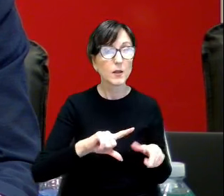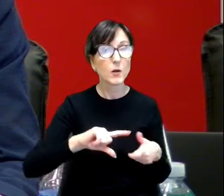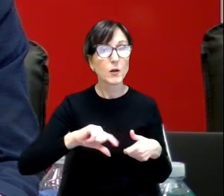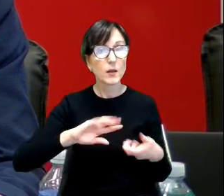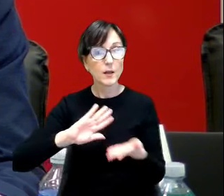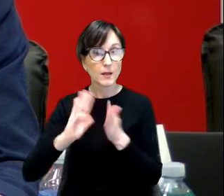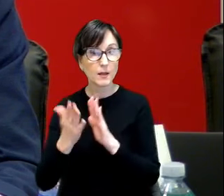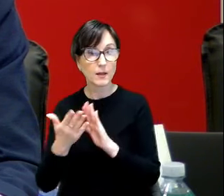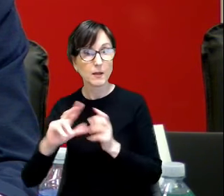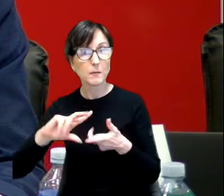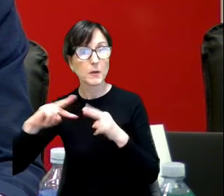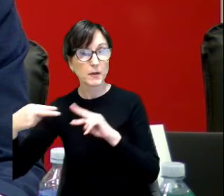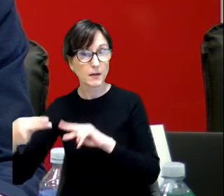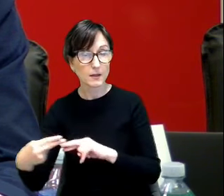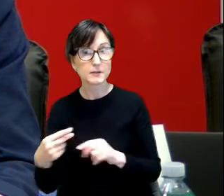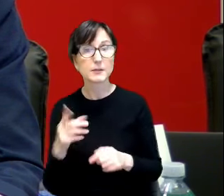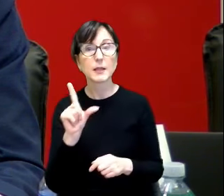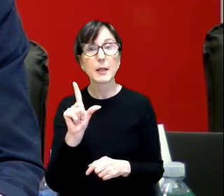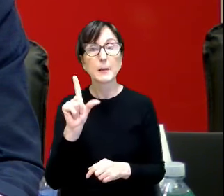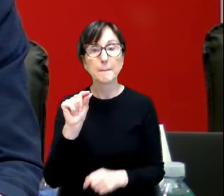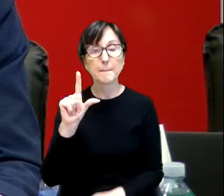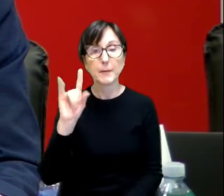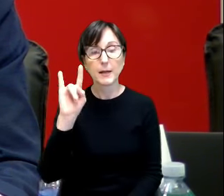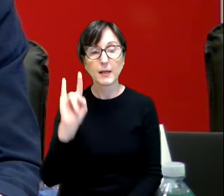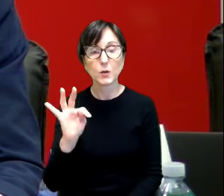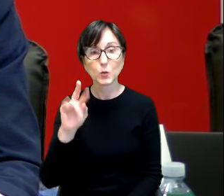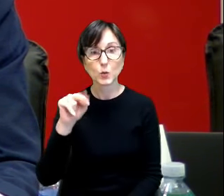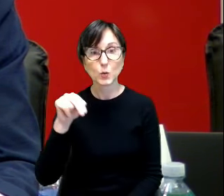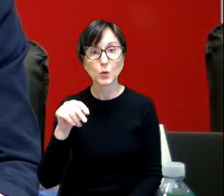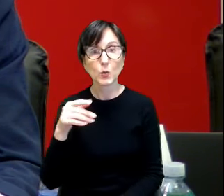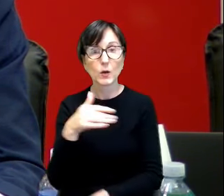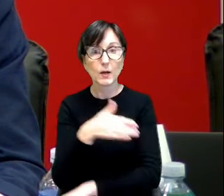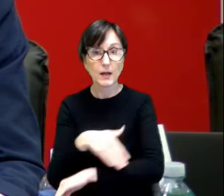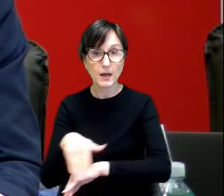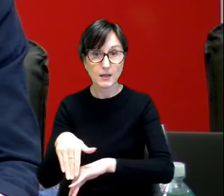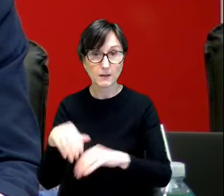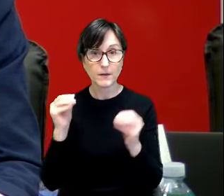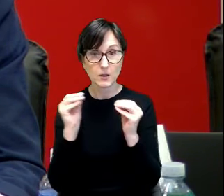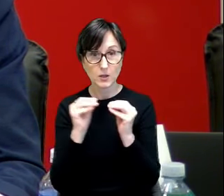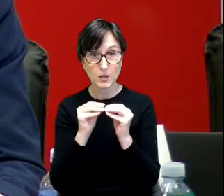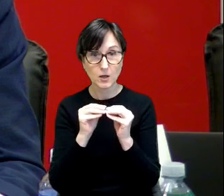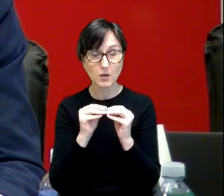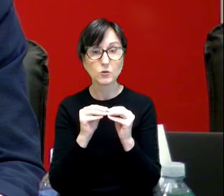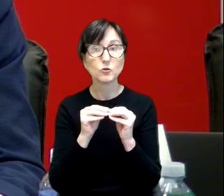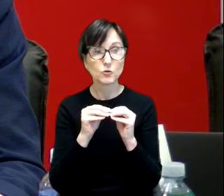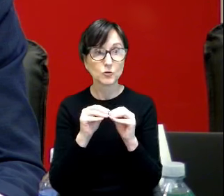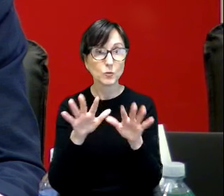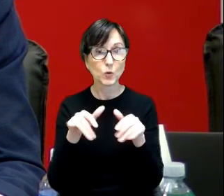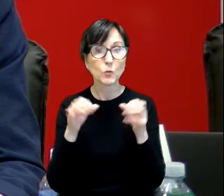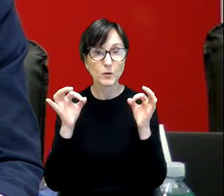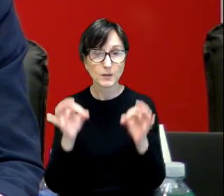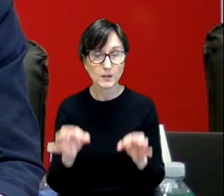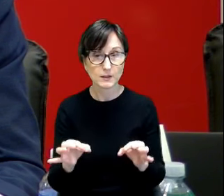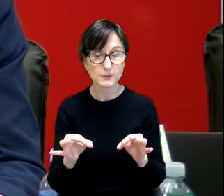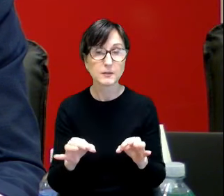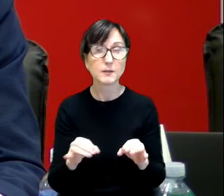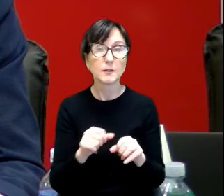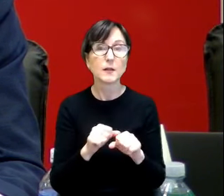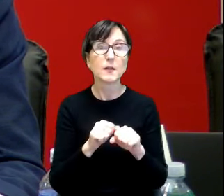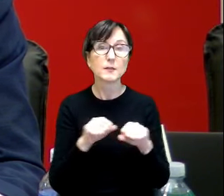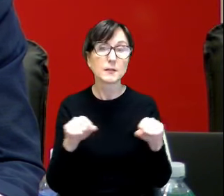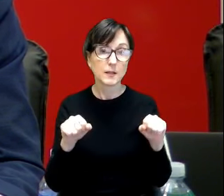plytų gatvė 10 klaipėdoje nuomos teisę klausimas svarstytas ir pritarta miesto plėtros strategin planavimo